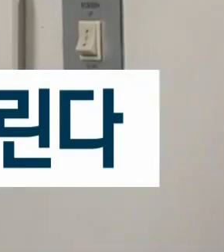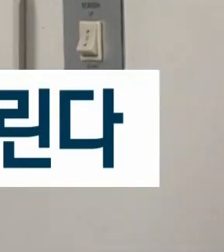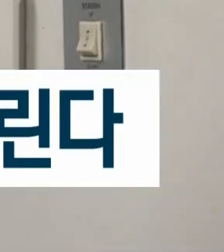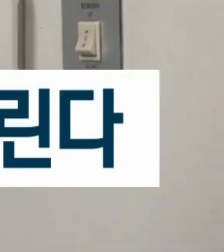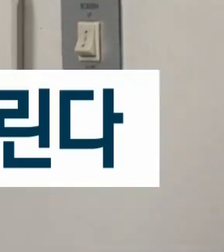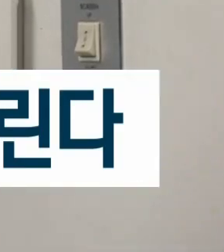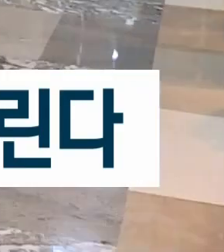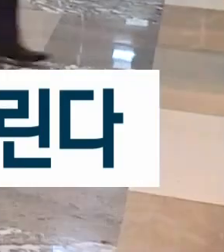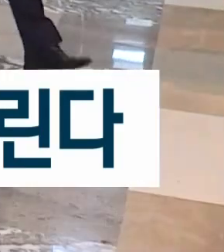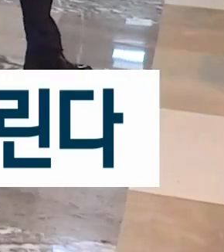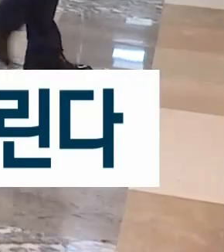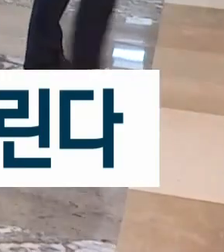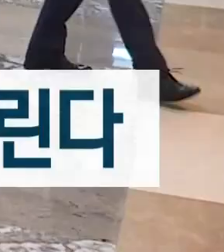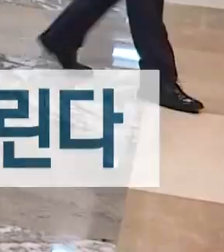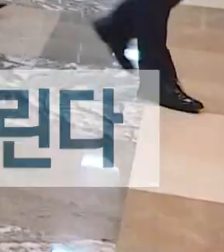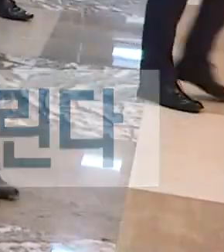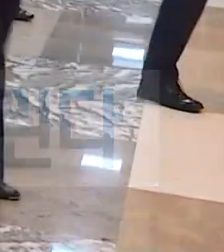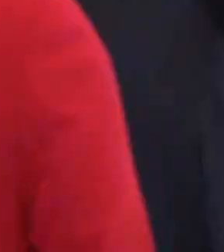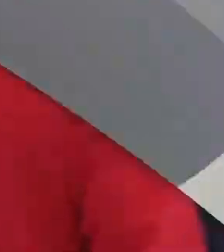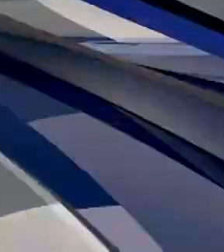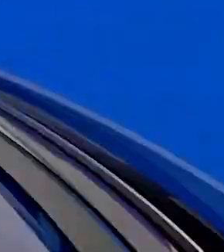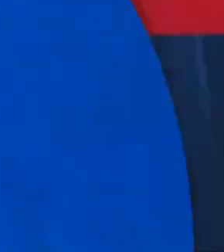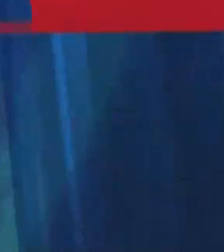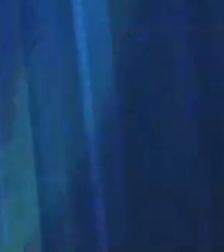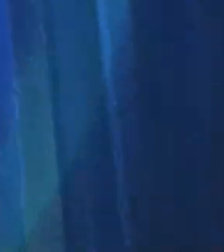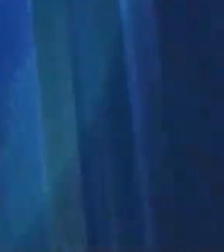속속 제기되는 등 총선판이 달아오르고 있습니다.